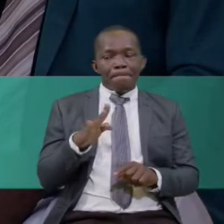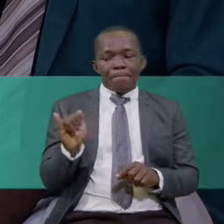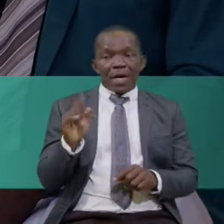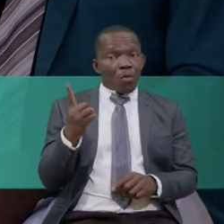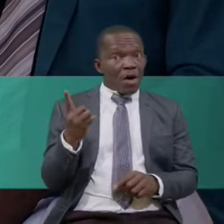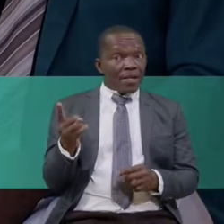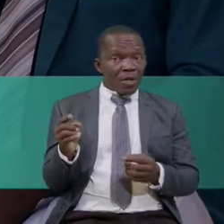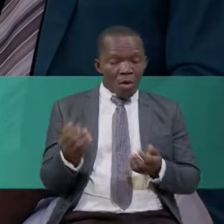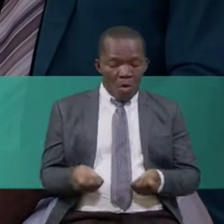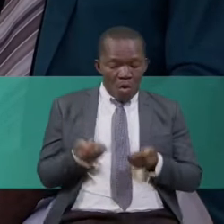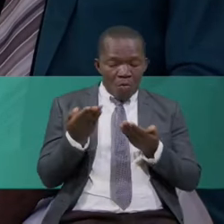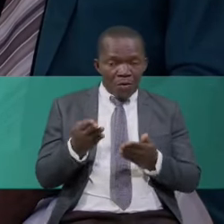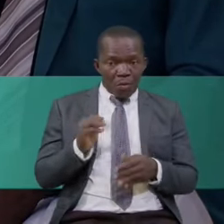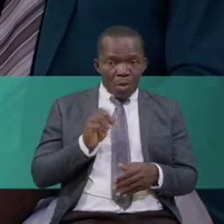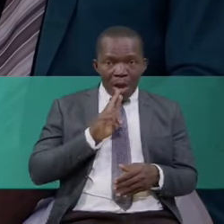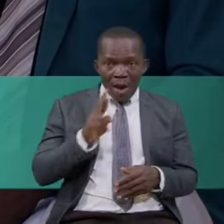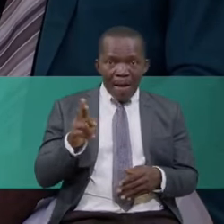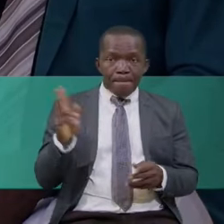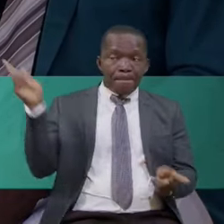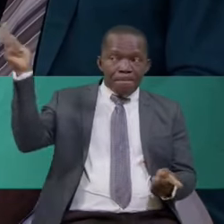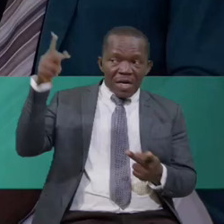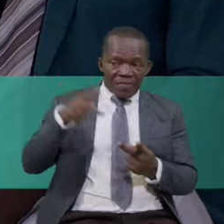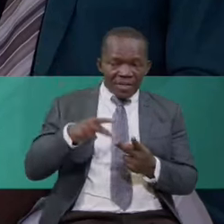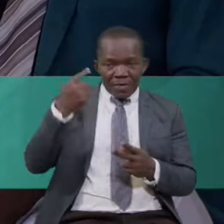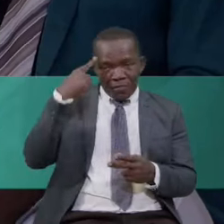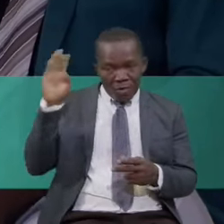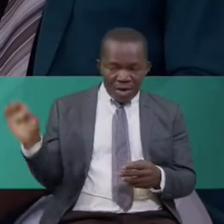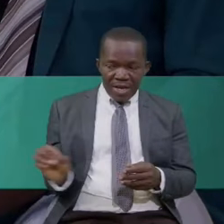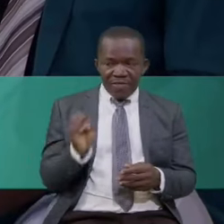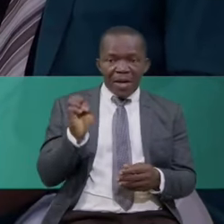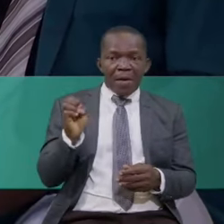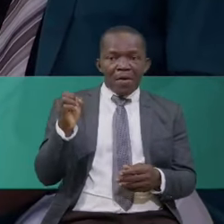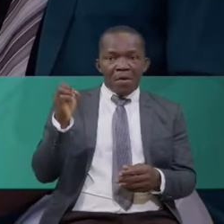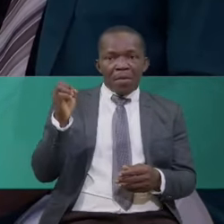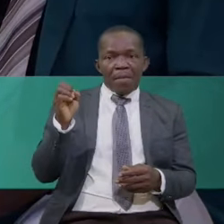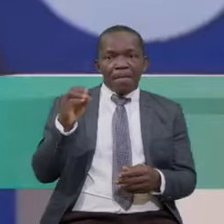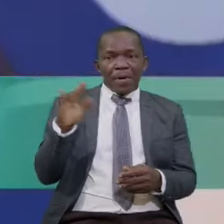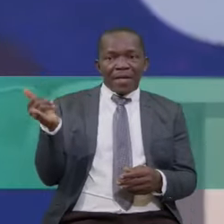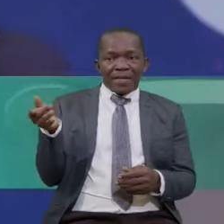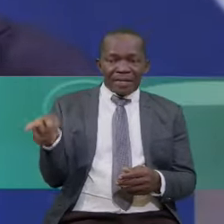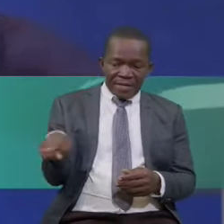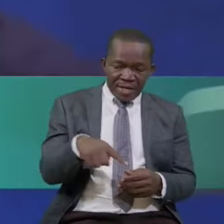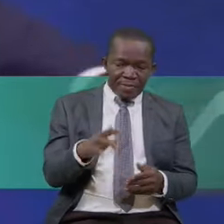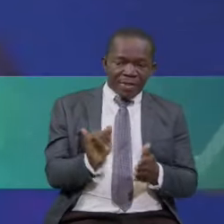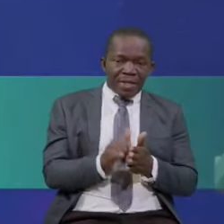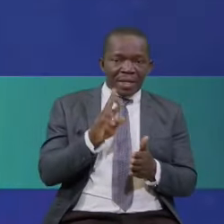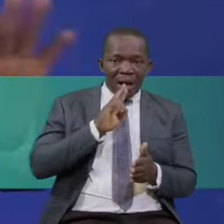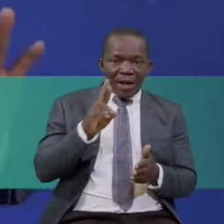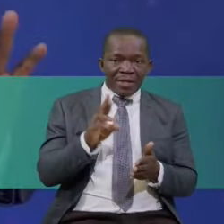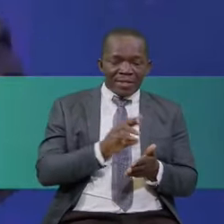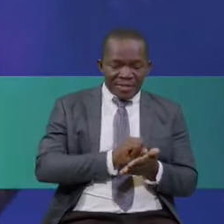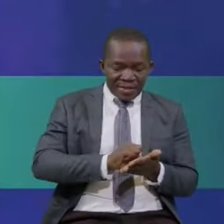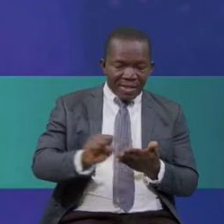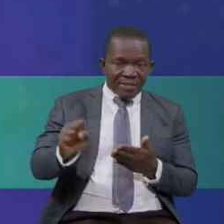toujours ceux qui sont sanctifiés par une seule offrande il a fait sur la